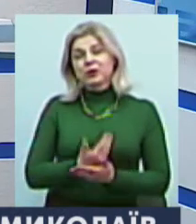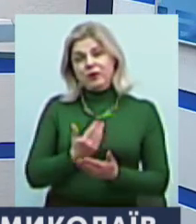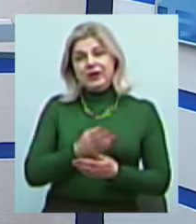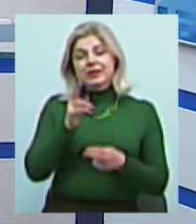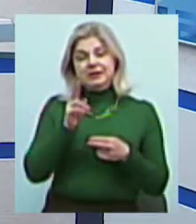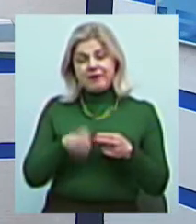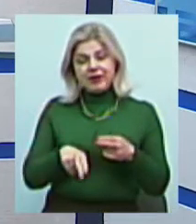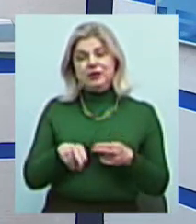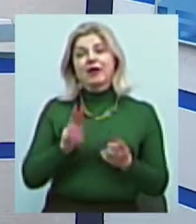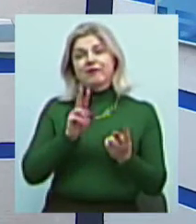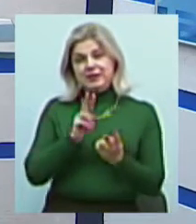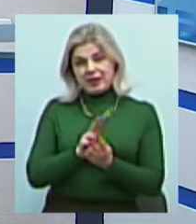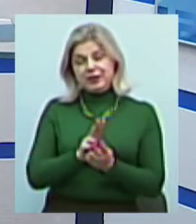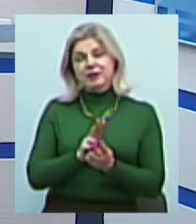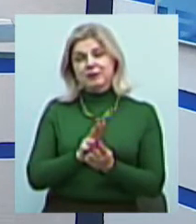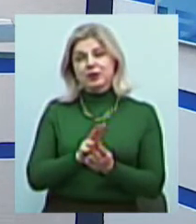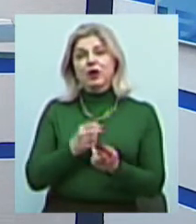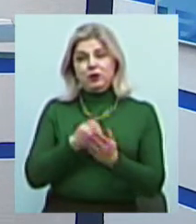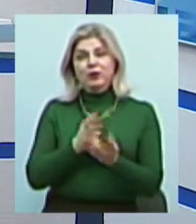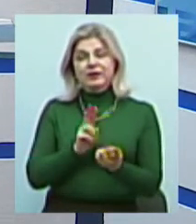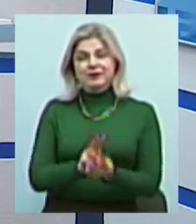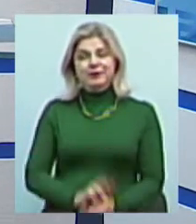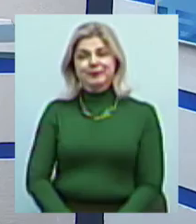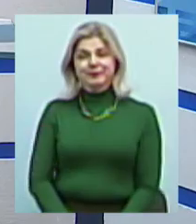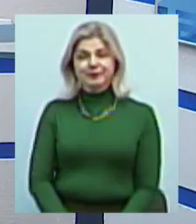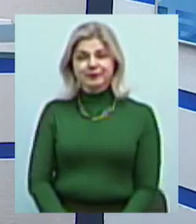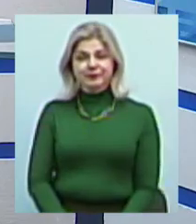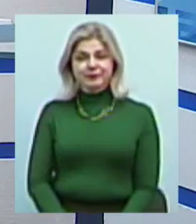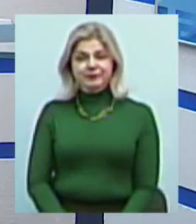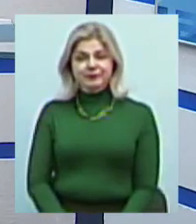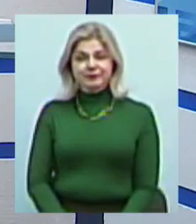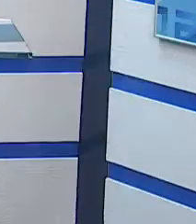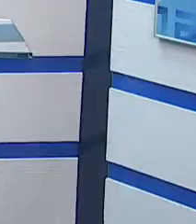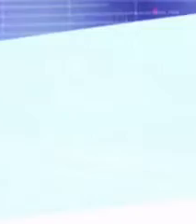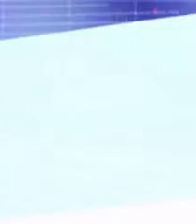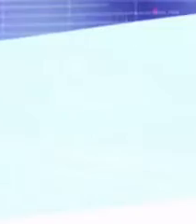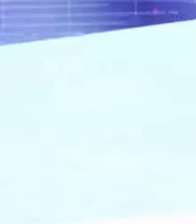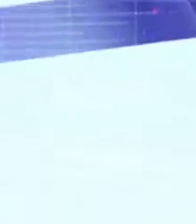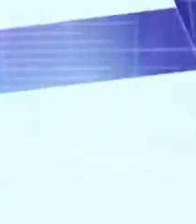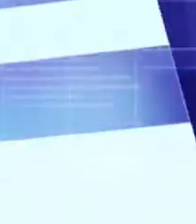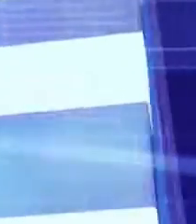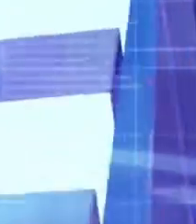випуск завершено. Зустрінемося о 20:30, тож не пропустіть і до зустрічі в ефірі.